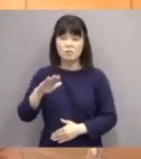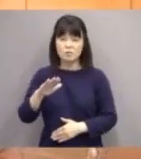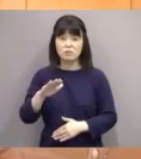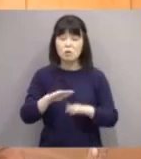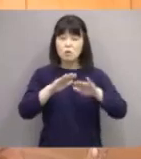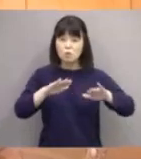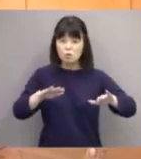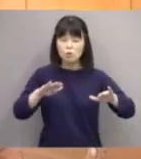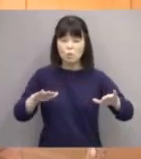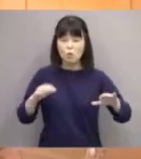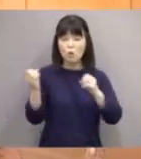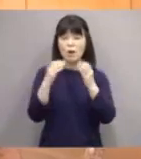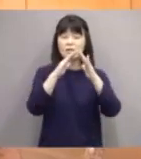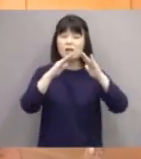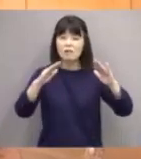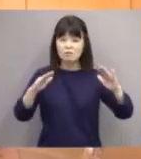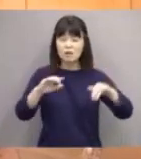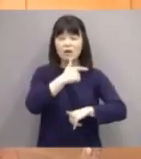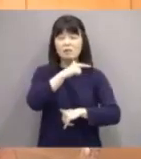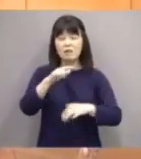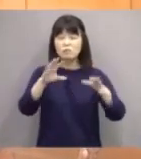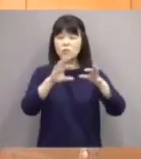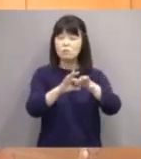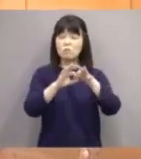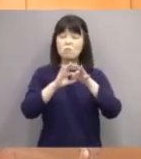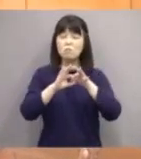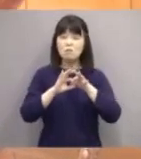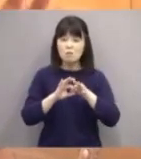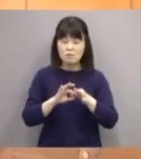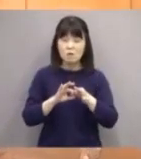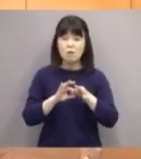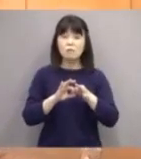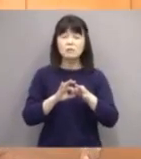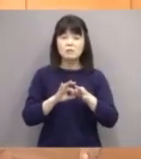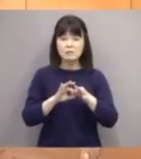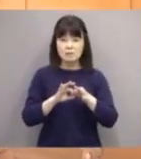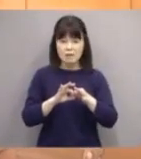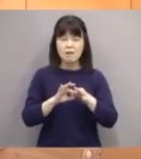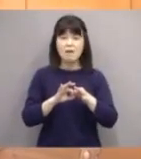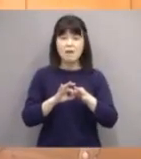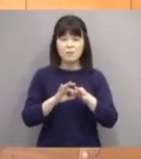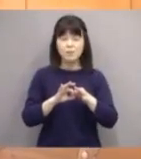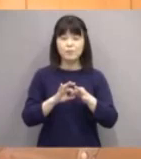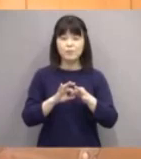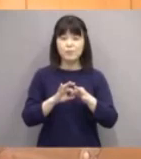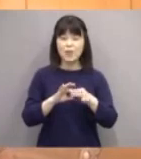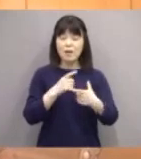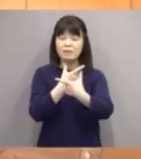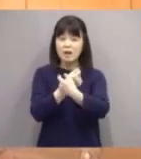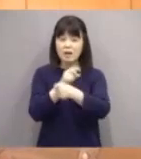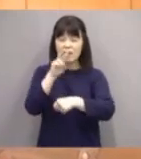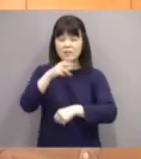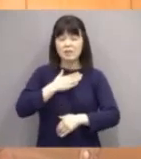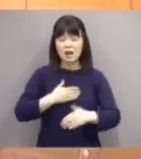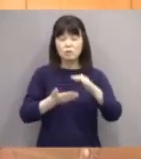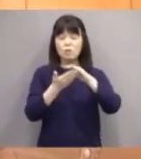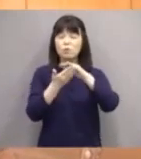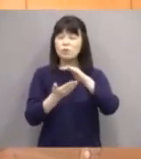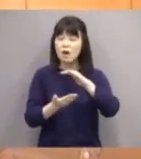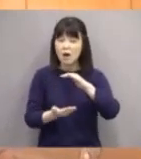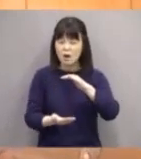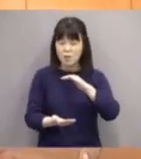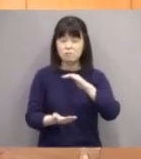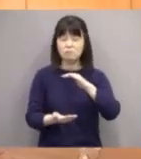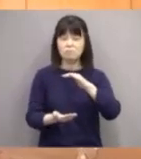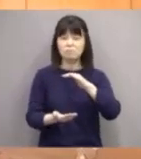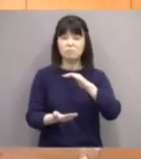を語る会とかそういうのを通してできるだけたくさんの目で見て互いに理解を深め合おうという姿